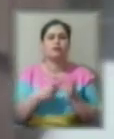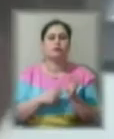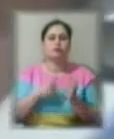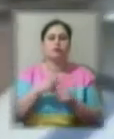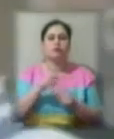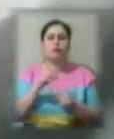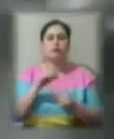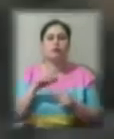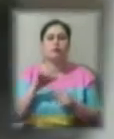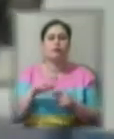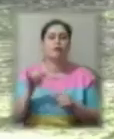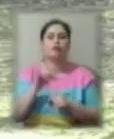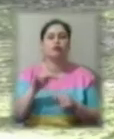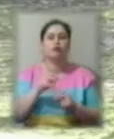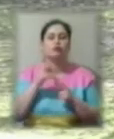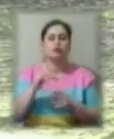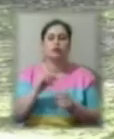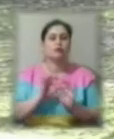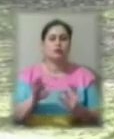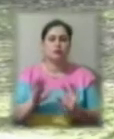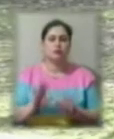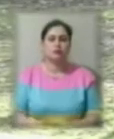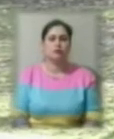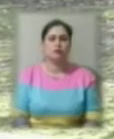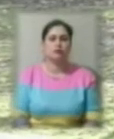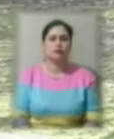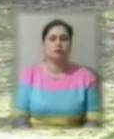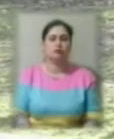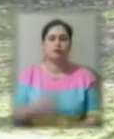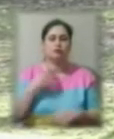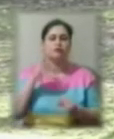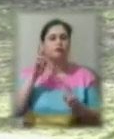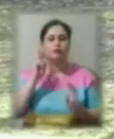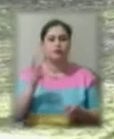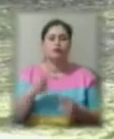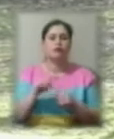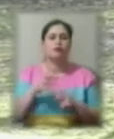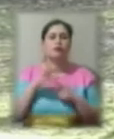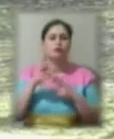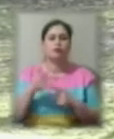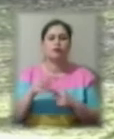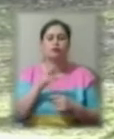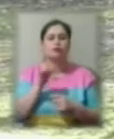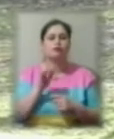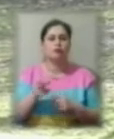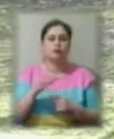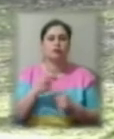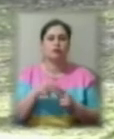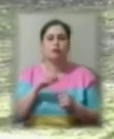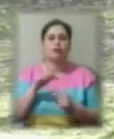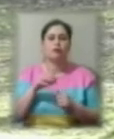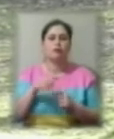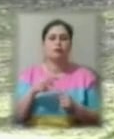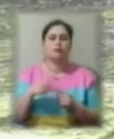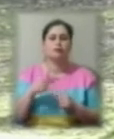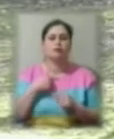чому, ніхто не пояснив. Взагалі ніхто нічого не знає, куди тебе везуть. Вони були шоковані цим етапом. Мене погрузили в воронок і